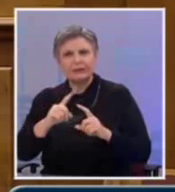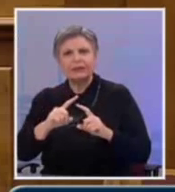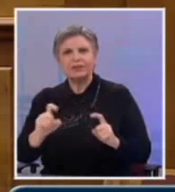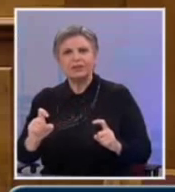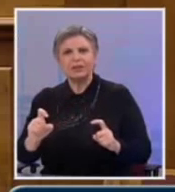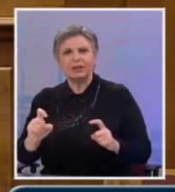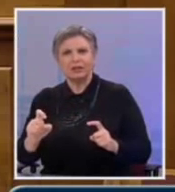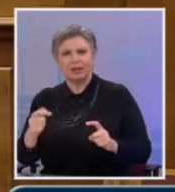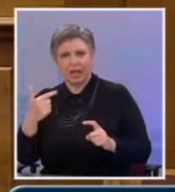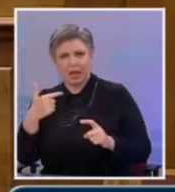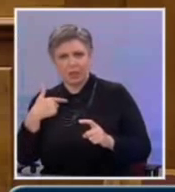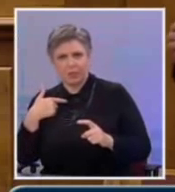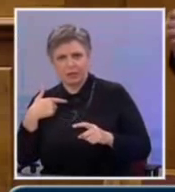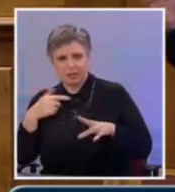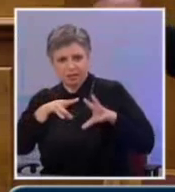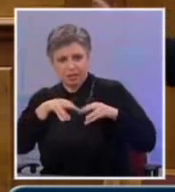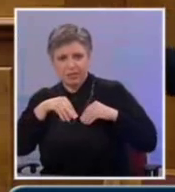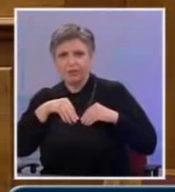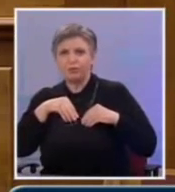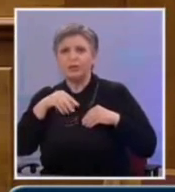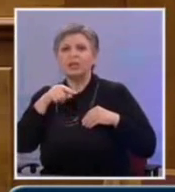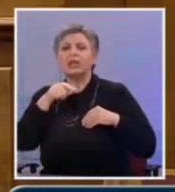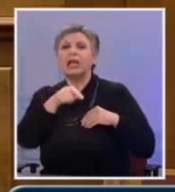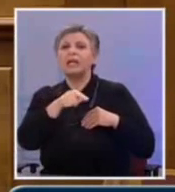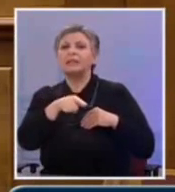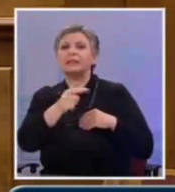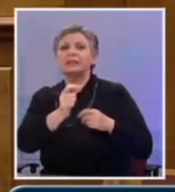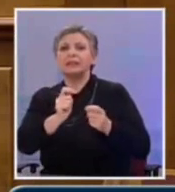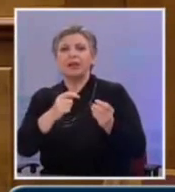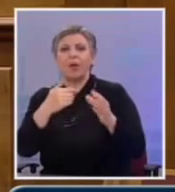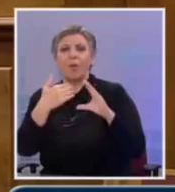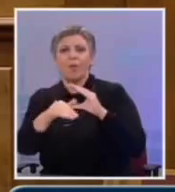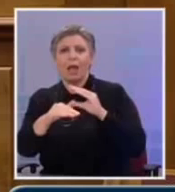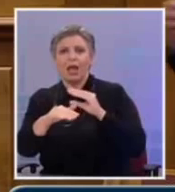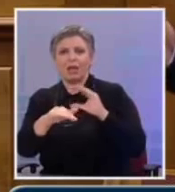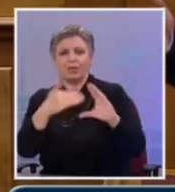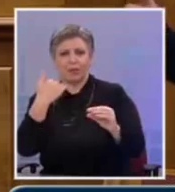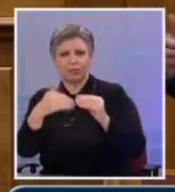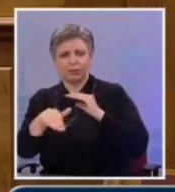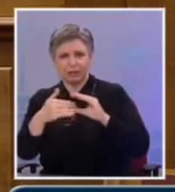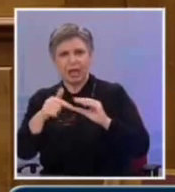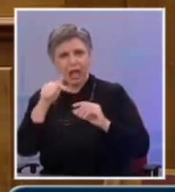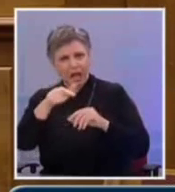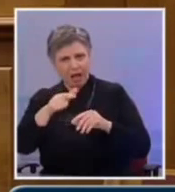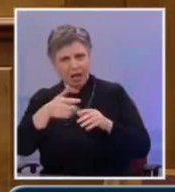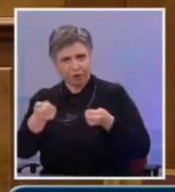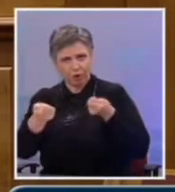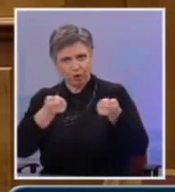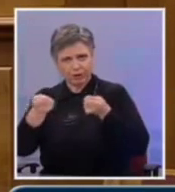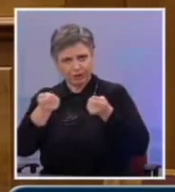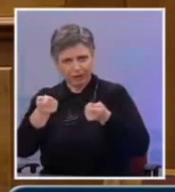κυβερνάτε τη χώρα δια ηλεκτρονικής αλληλογραφίας που τα αποδέχεται όλα όσα ζητούν οι